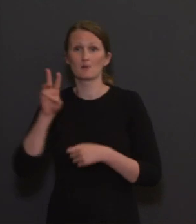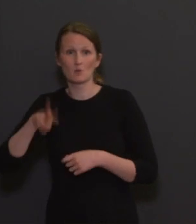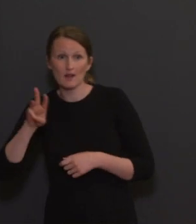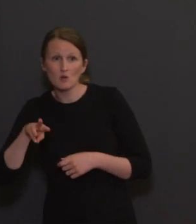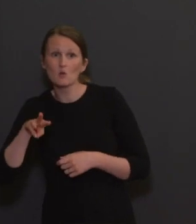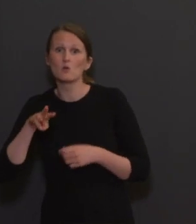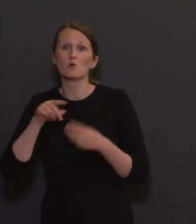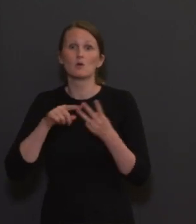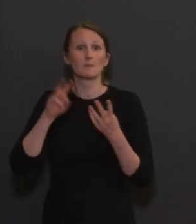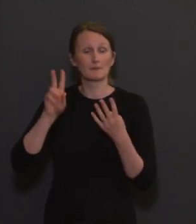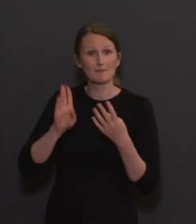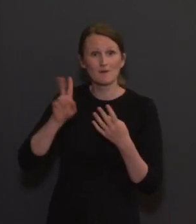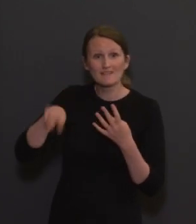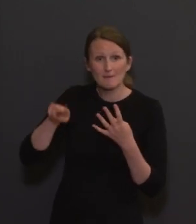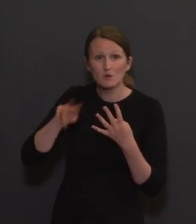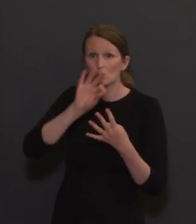à 50%.